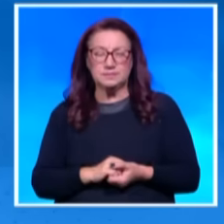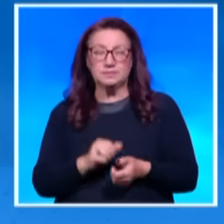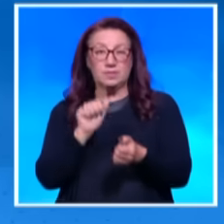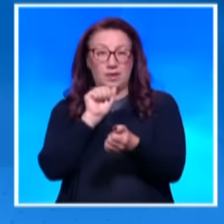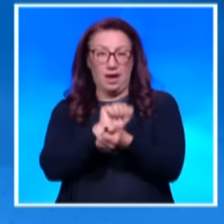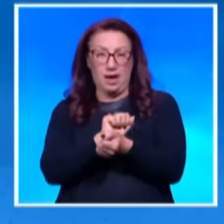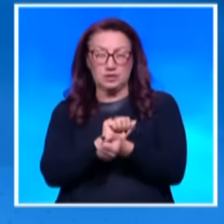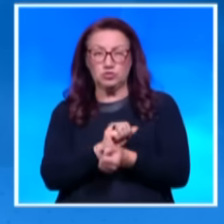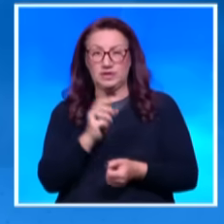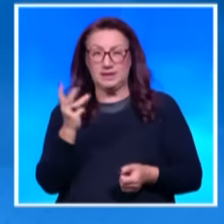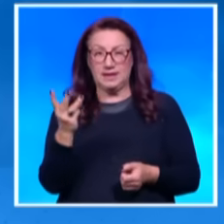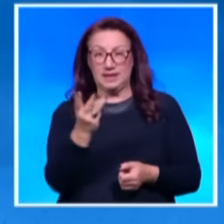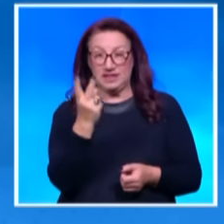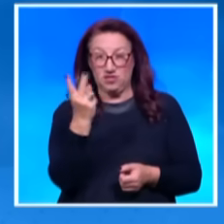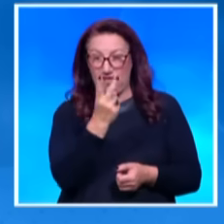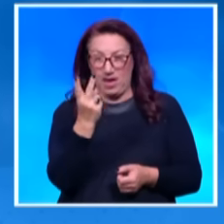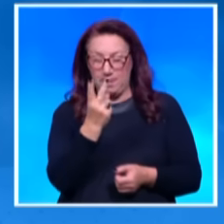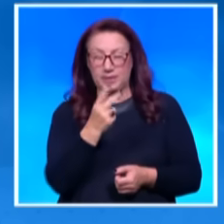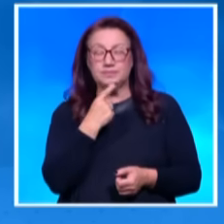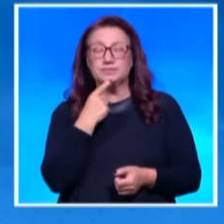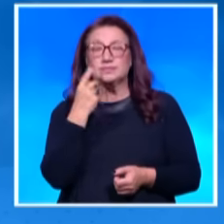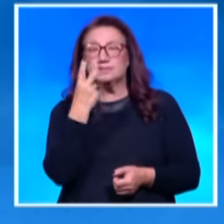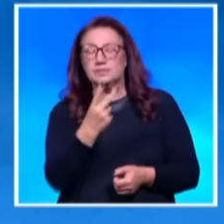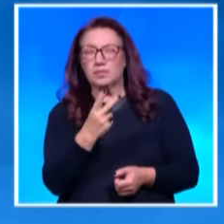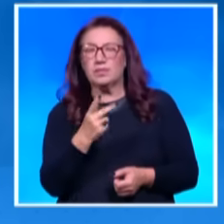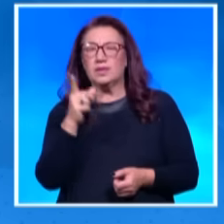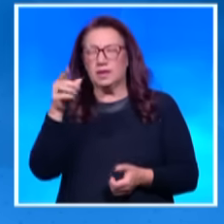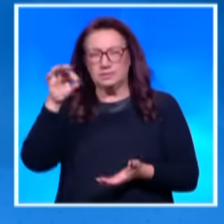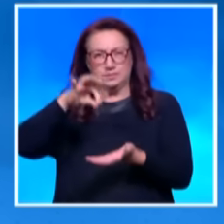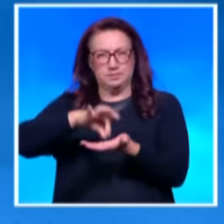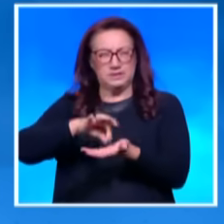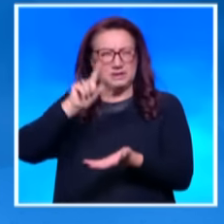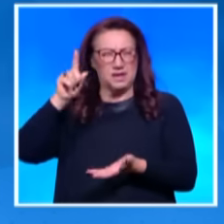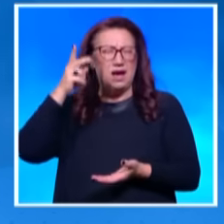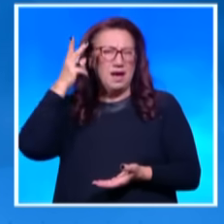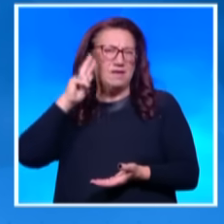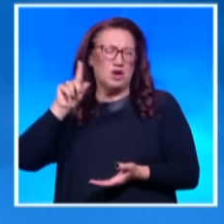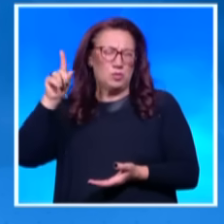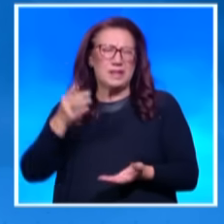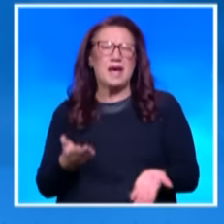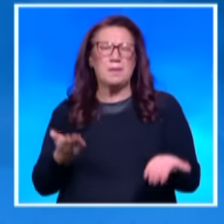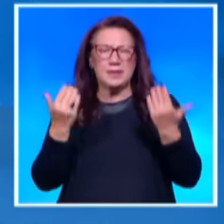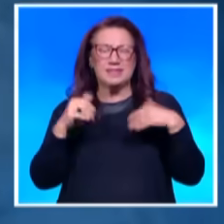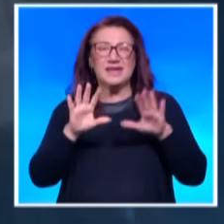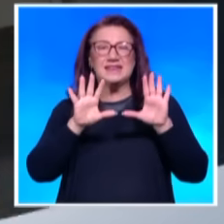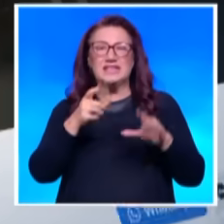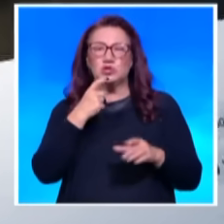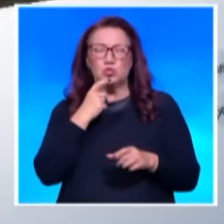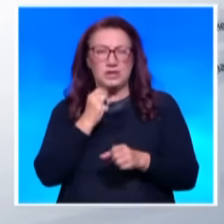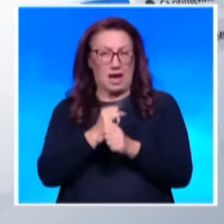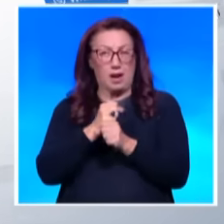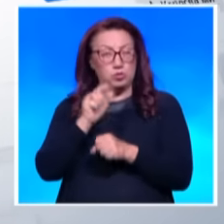Арестуваните Бисер Джамбазов и Катрин Иванова се установяват в Великобритания преди около 10 години. Двамата